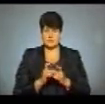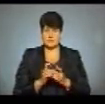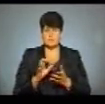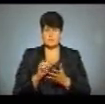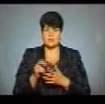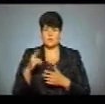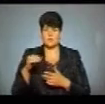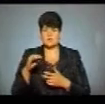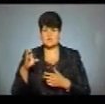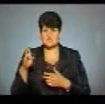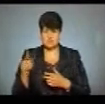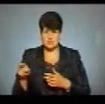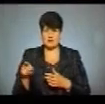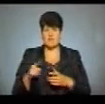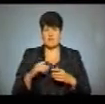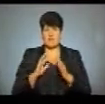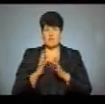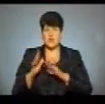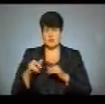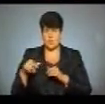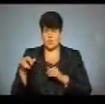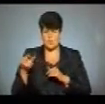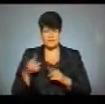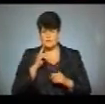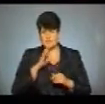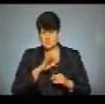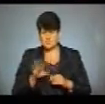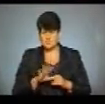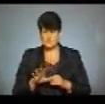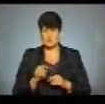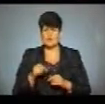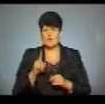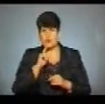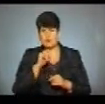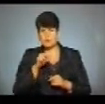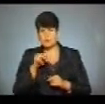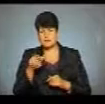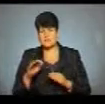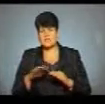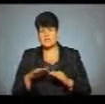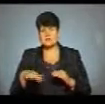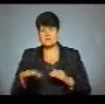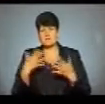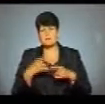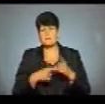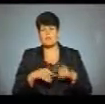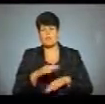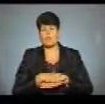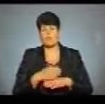ЮСША, також в парку ходимо. Це дуже зручно, тому що поки ми дійдемо на стадіон, вже півроку пройшло,